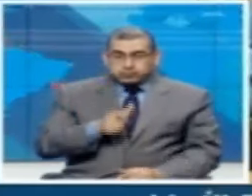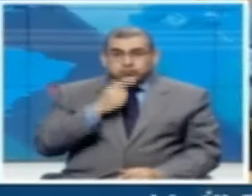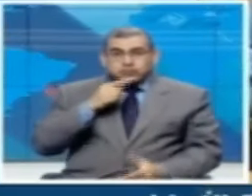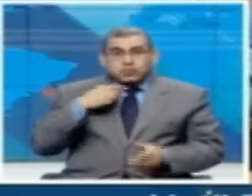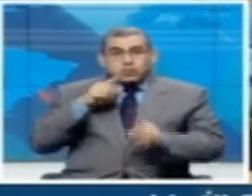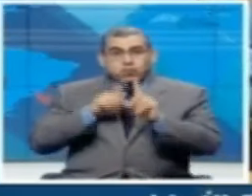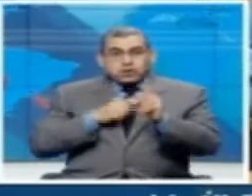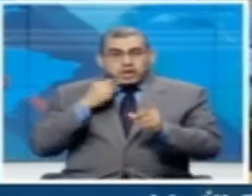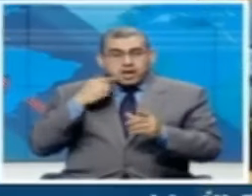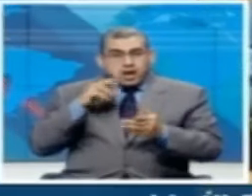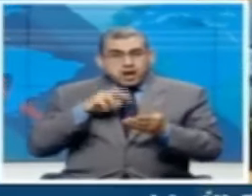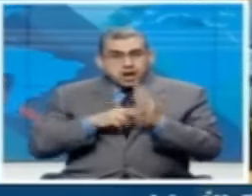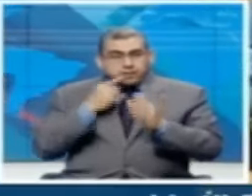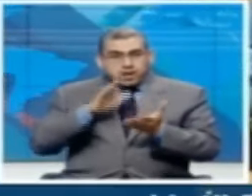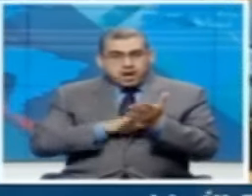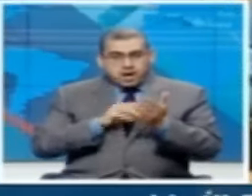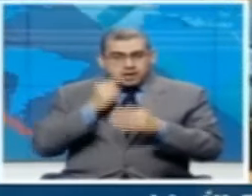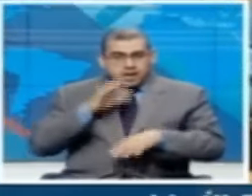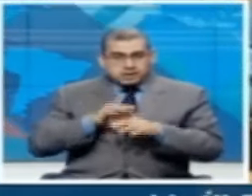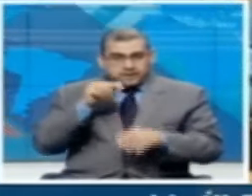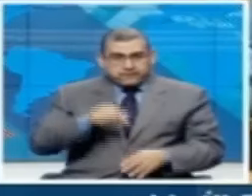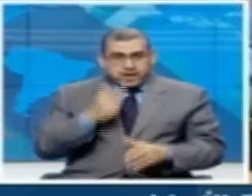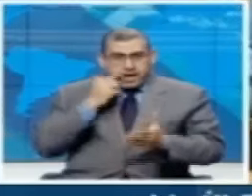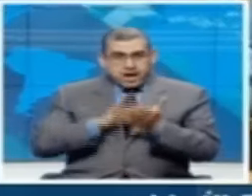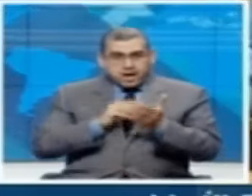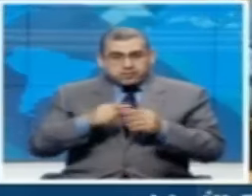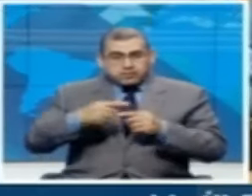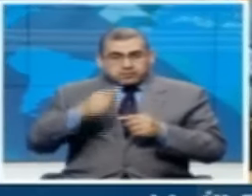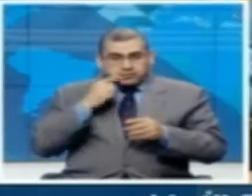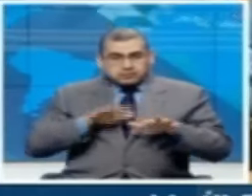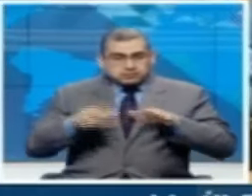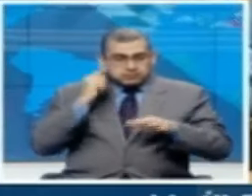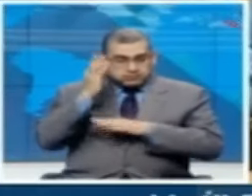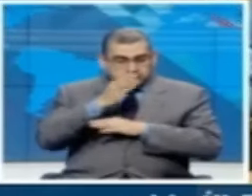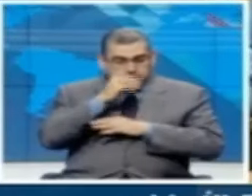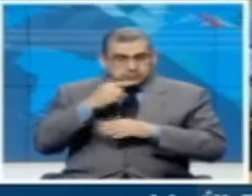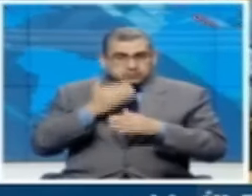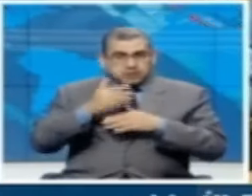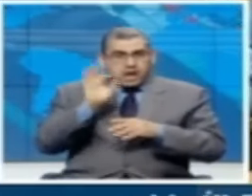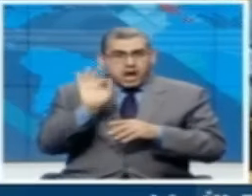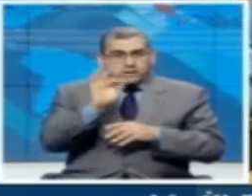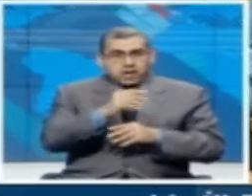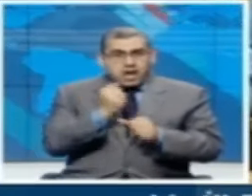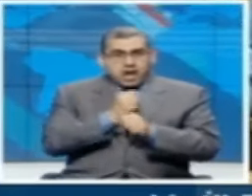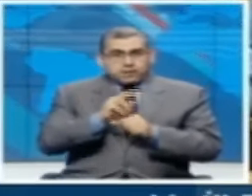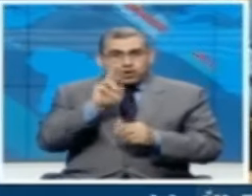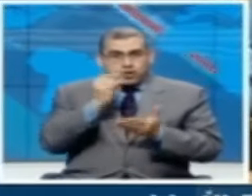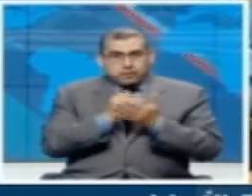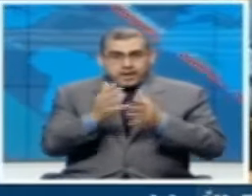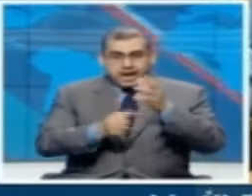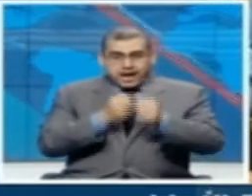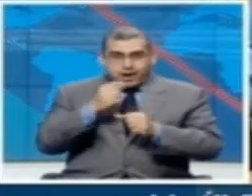ولفت شكري الى المخاطر الانسانيه الناجمه عن المحاولات الممنهجه لاستهداف عمل وكاله الامم